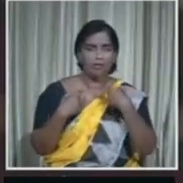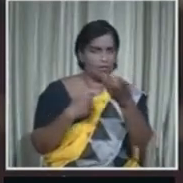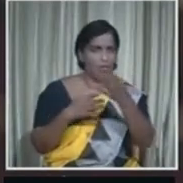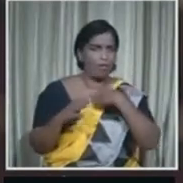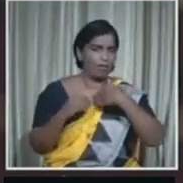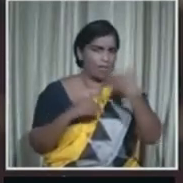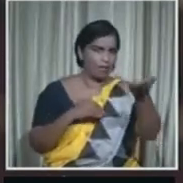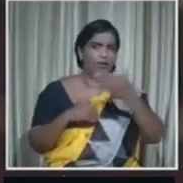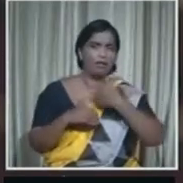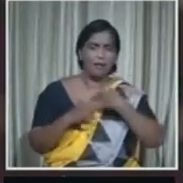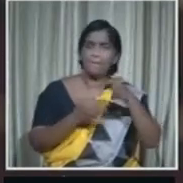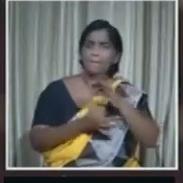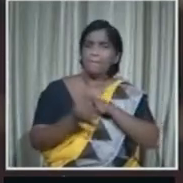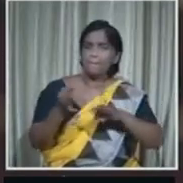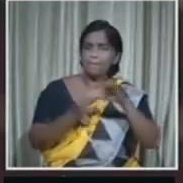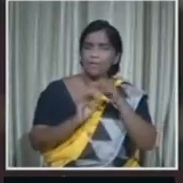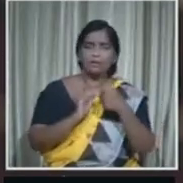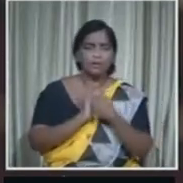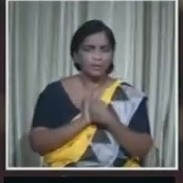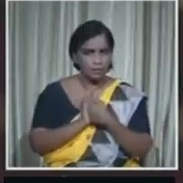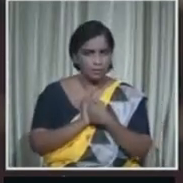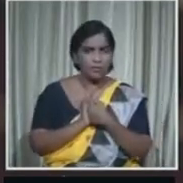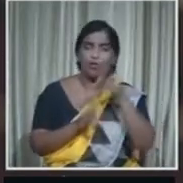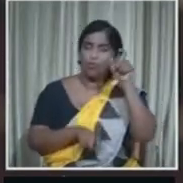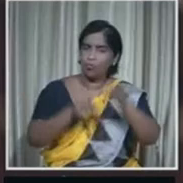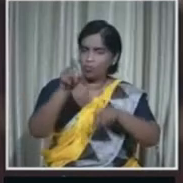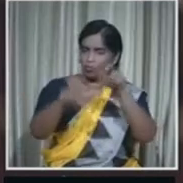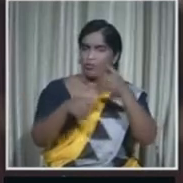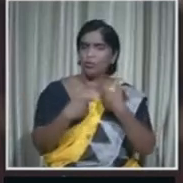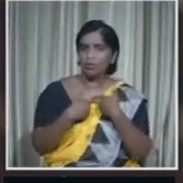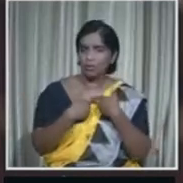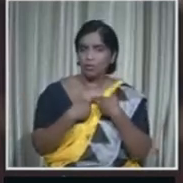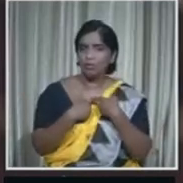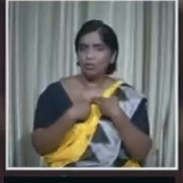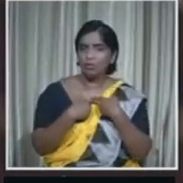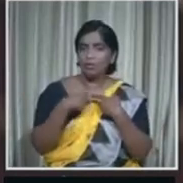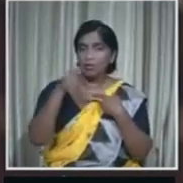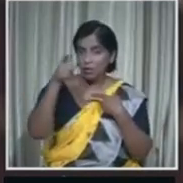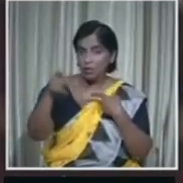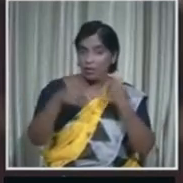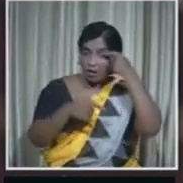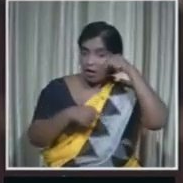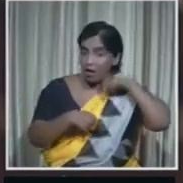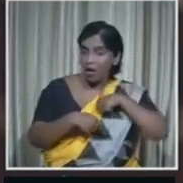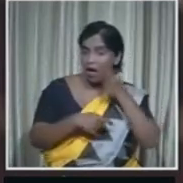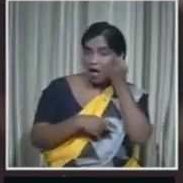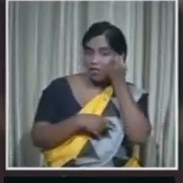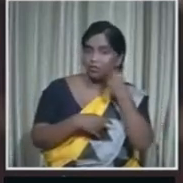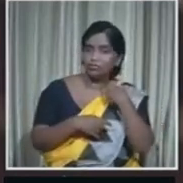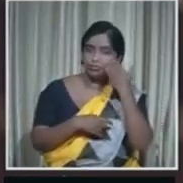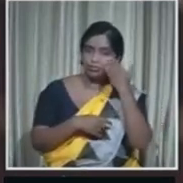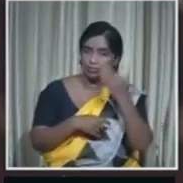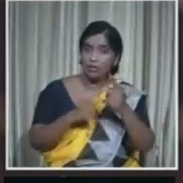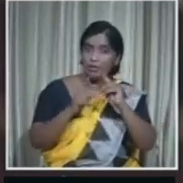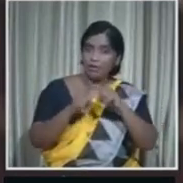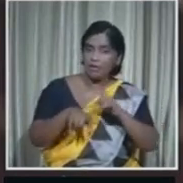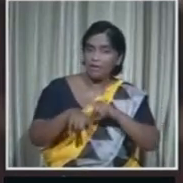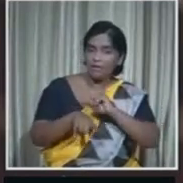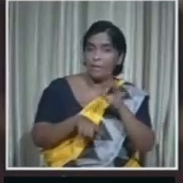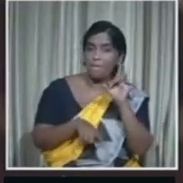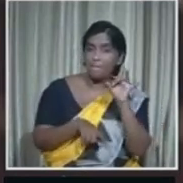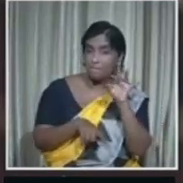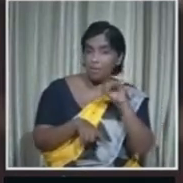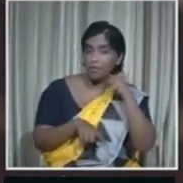අපි ප්‍රජාතන්ත්‍රවාදී ගරු කරන අය. ඒක ඔබතුමාගේ යටි අරමුණ පේනවා. ඔබතුමා මේ විනාඩි 15 කතා